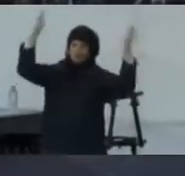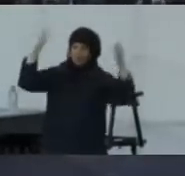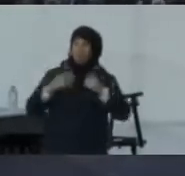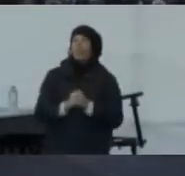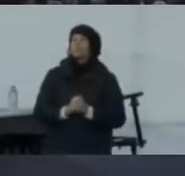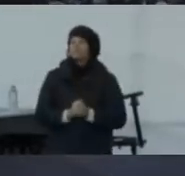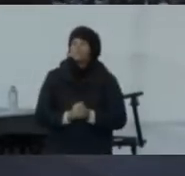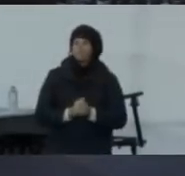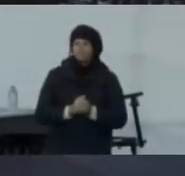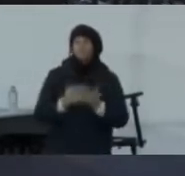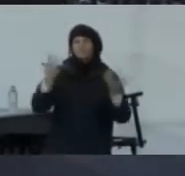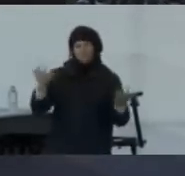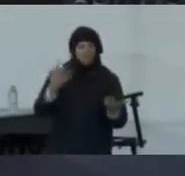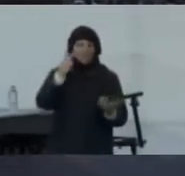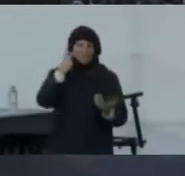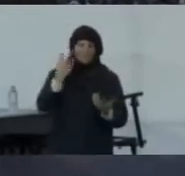che hanno lavorato